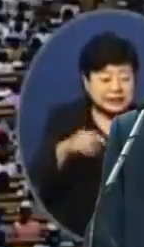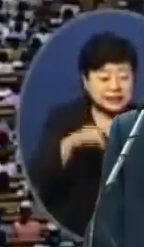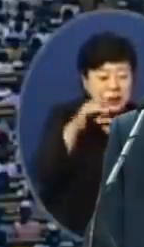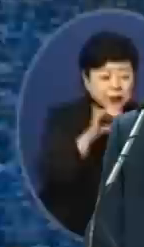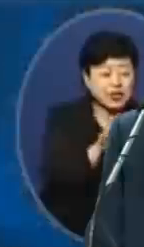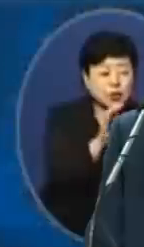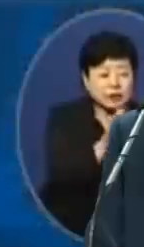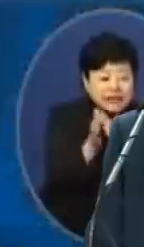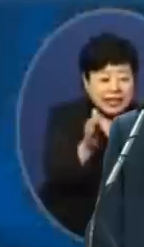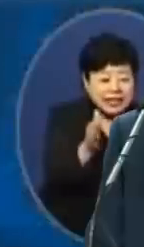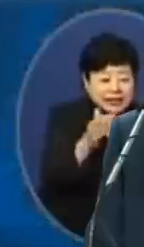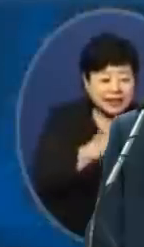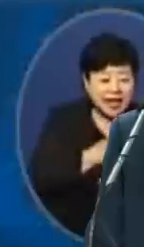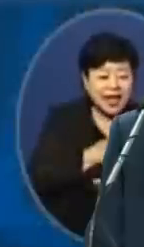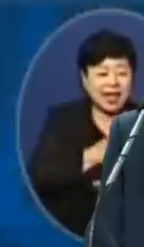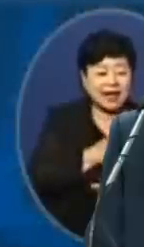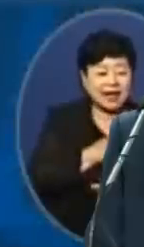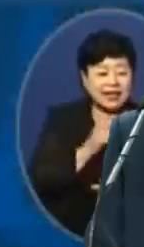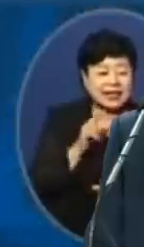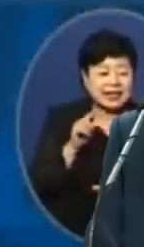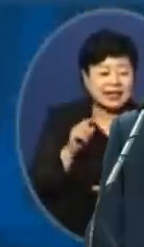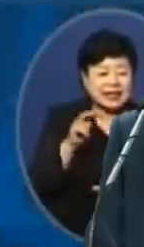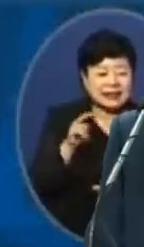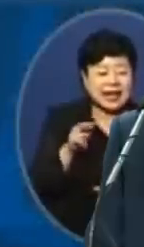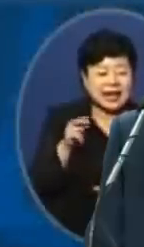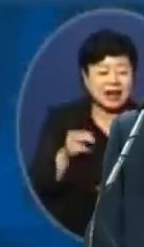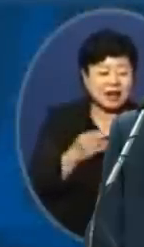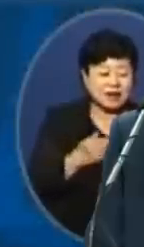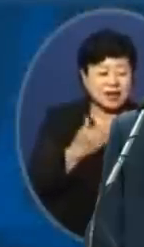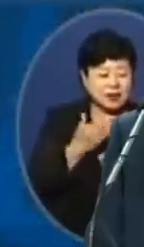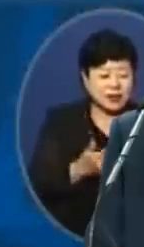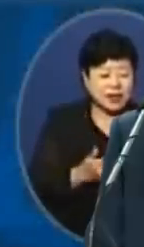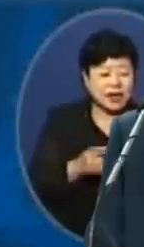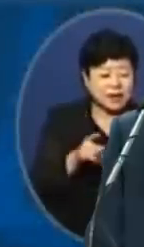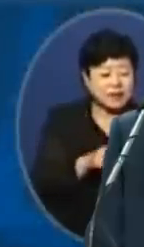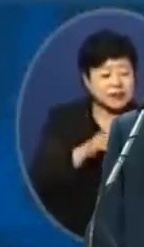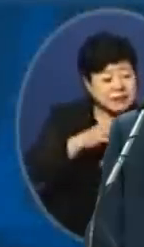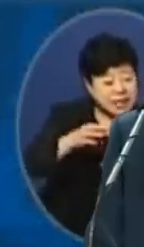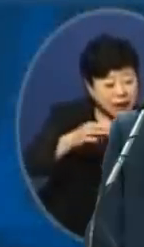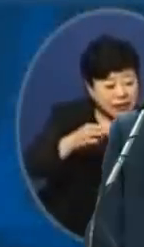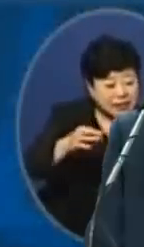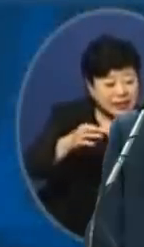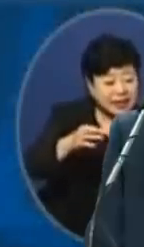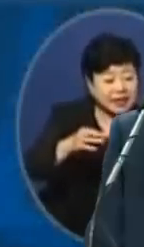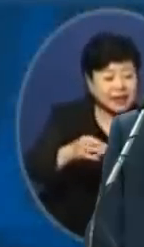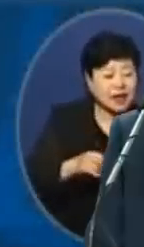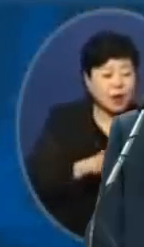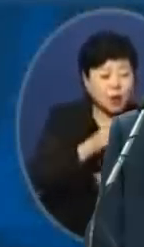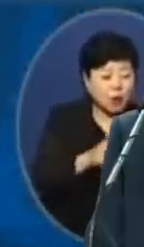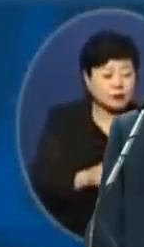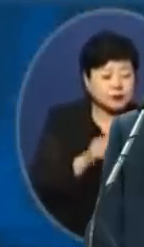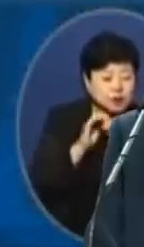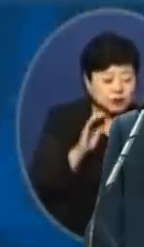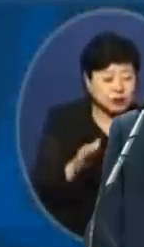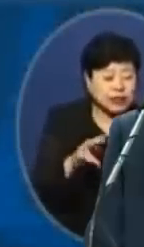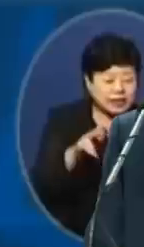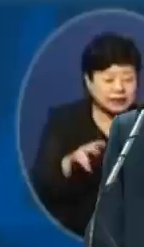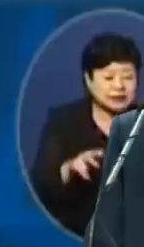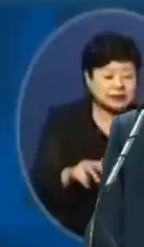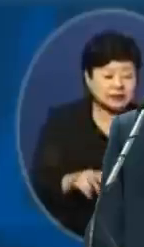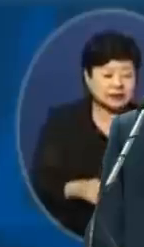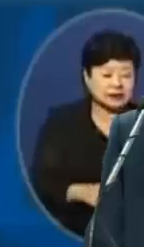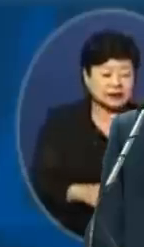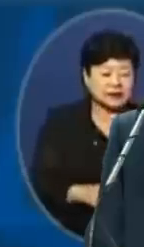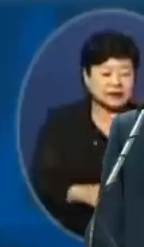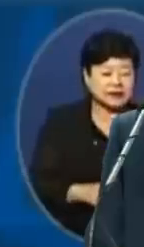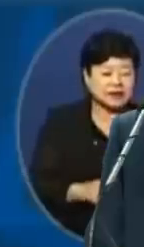기도하기 시작했을 때 나는 1달러를 구하기 위해 나의 모든 믿음을 사용했지만 50년이 지난 지금에는 50년